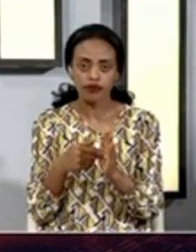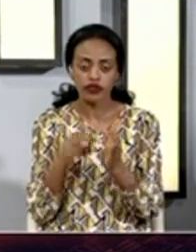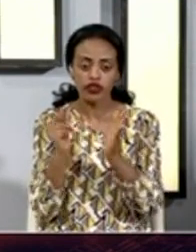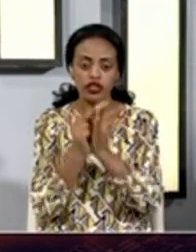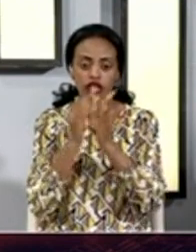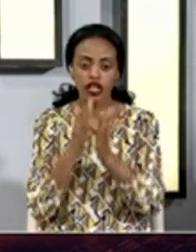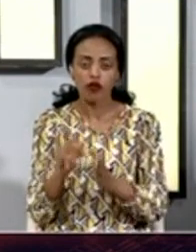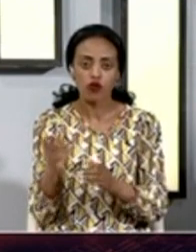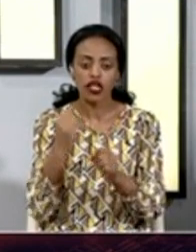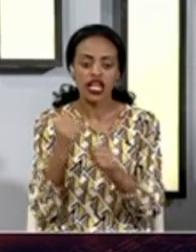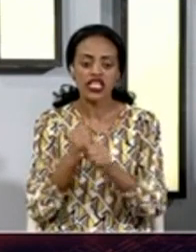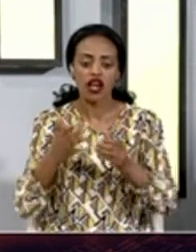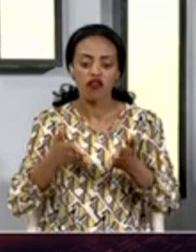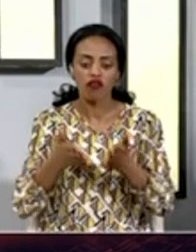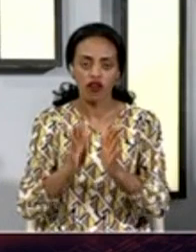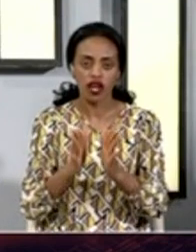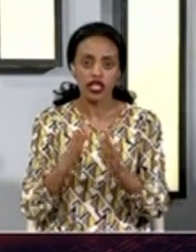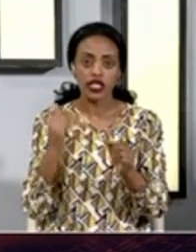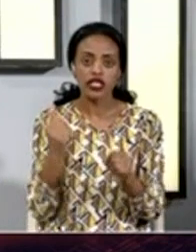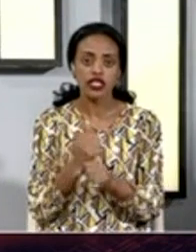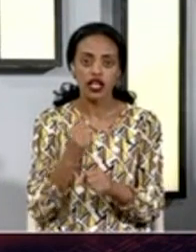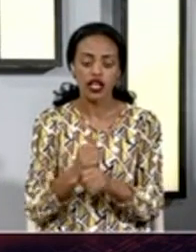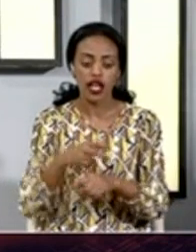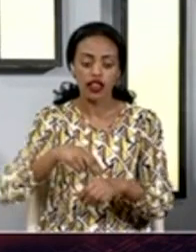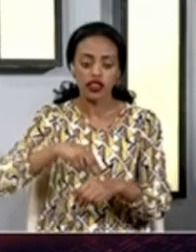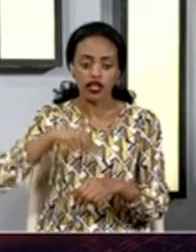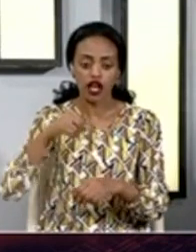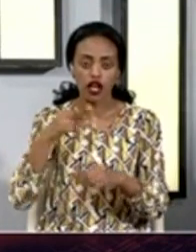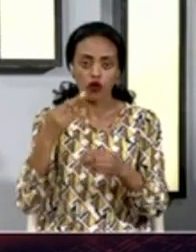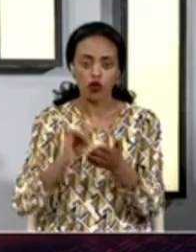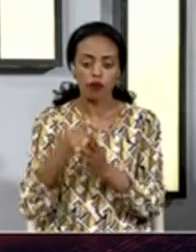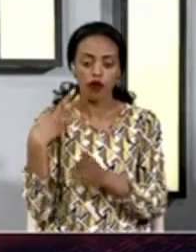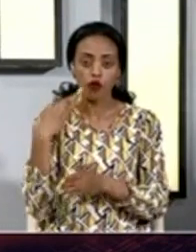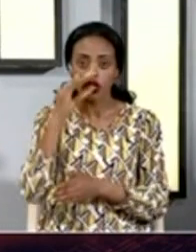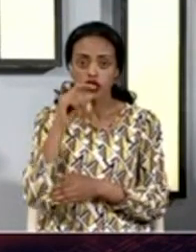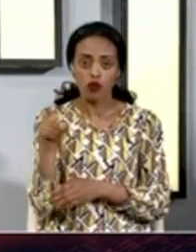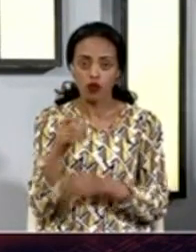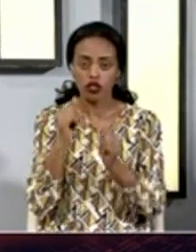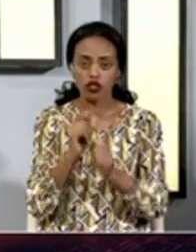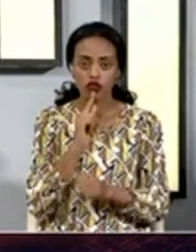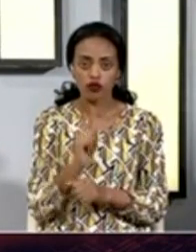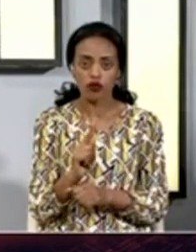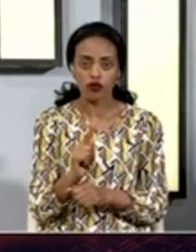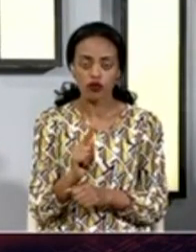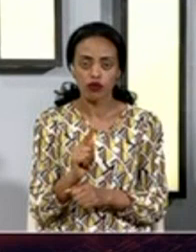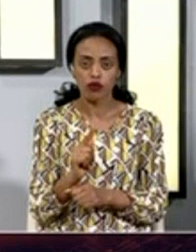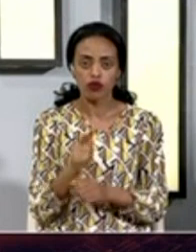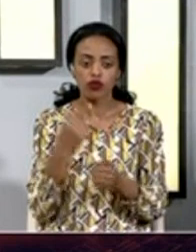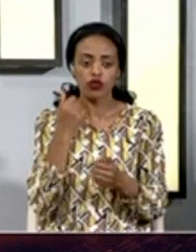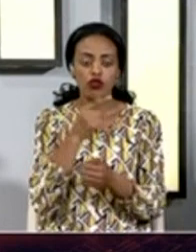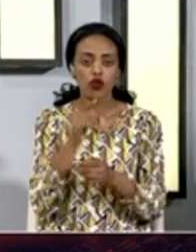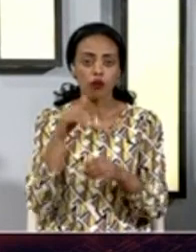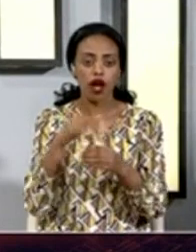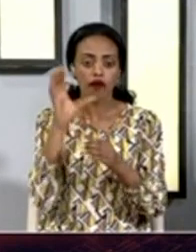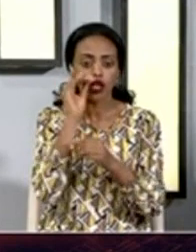ሕጋዊ ብዝኾነ ናይ ስራሕ ፍቓድ ዝሰርሕ ትካል ወይ ድማ ውልቀ ሰብ ክኸውን ይኽእል እዩ። እዚኦም ኣብ